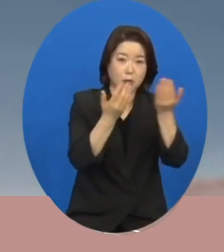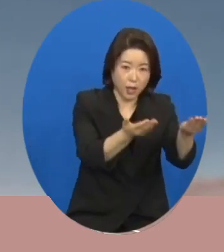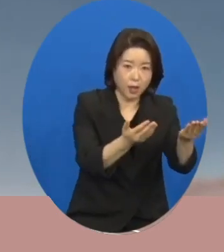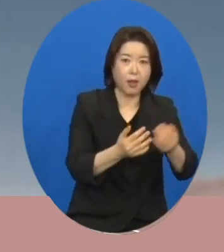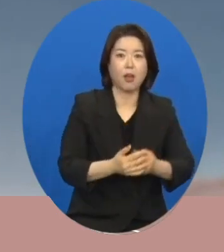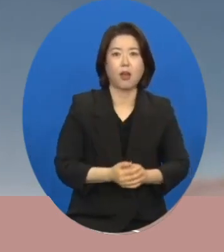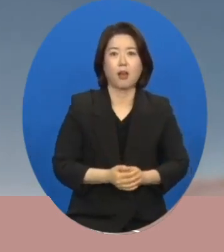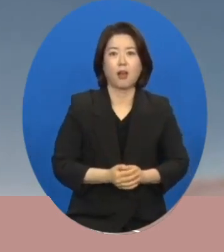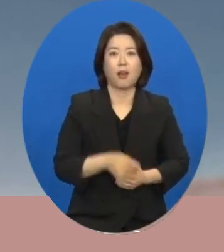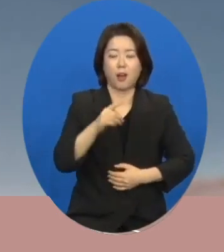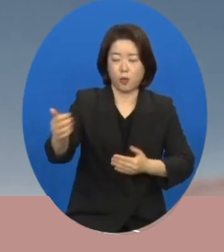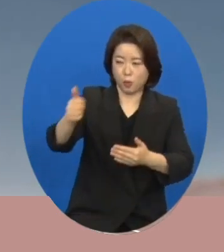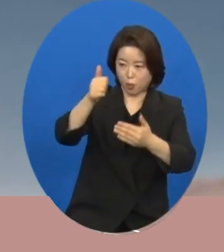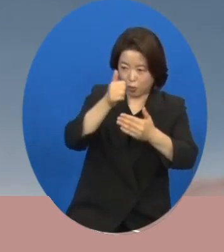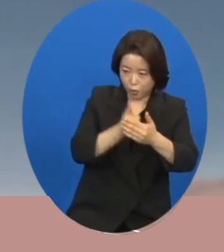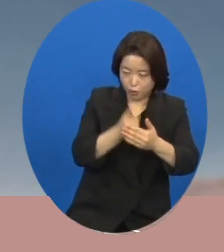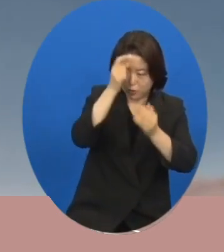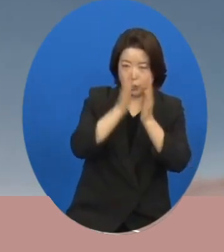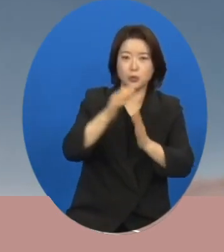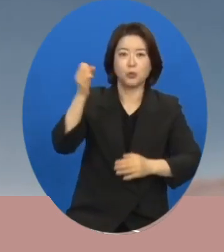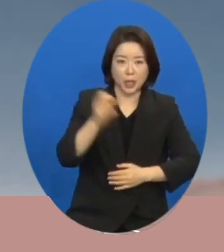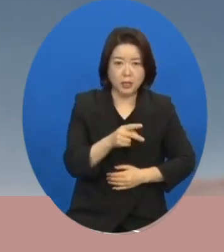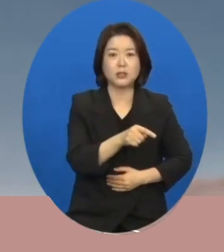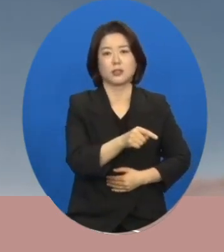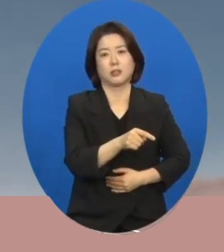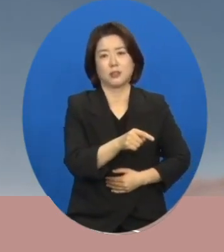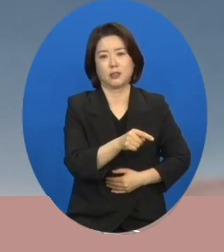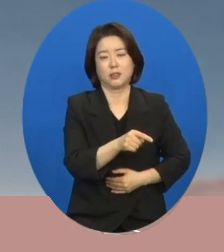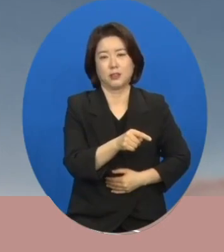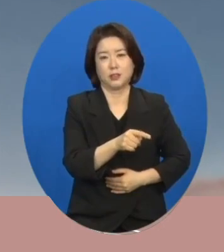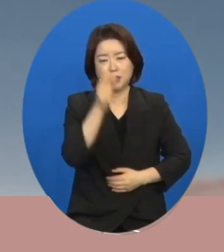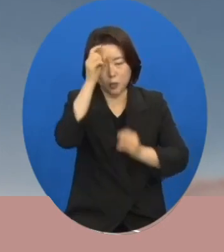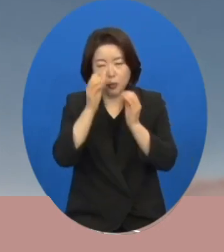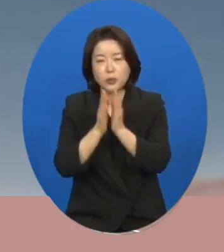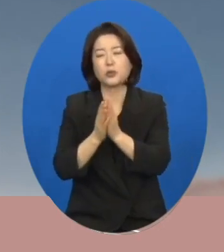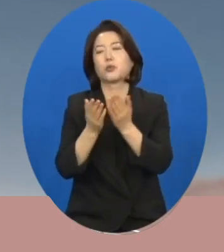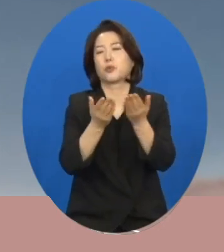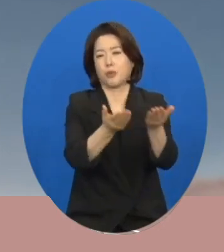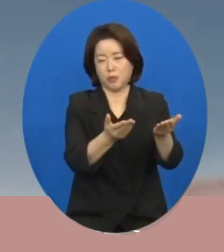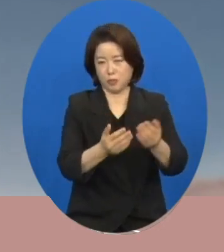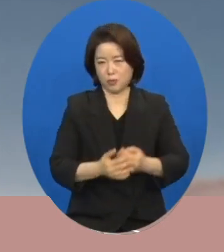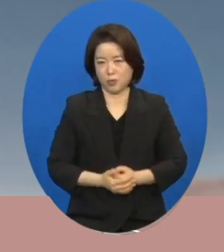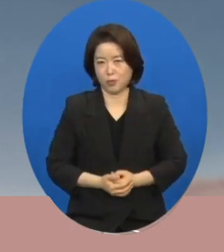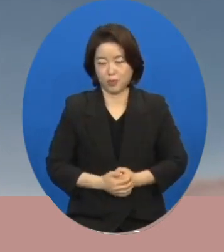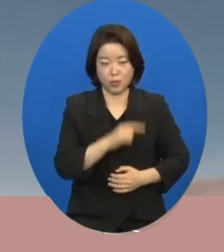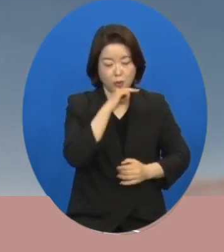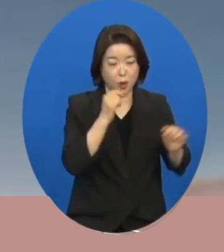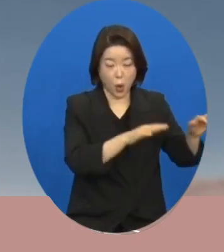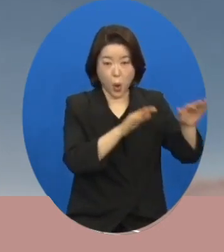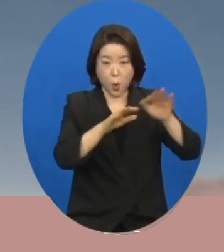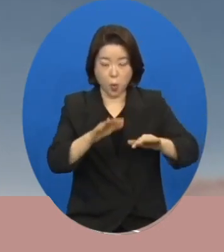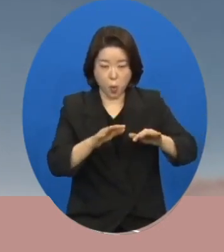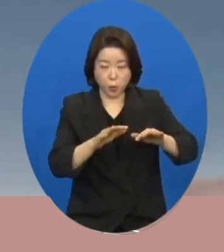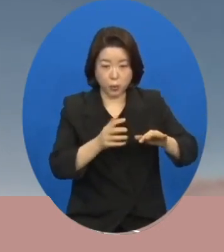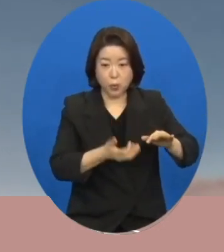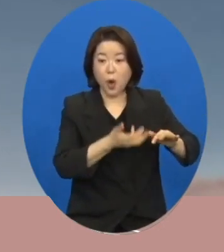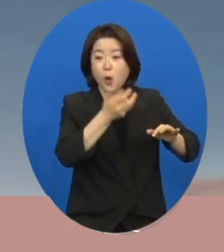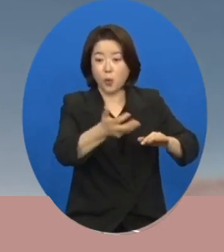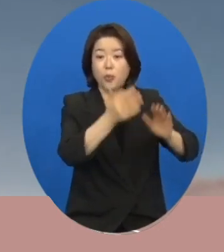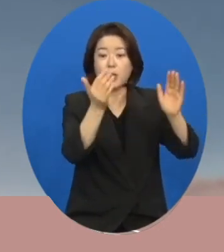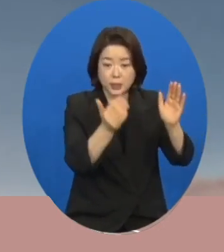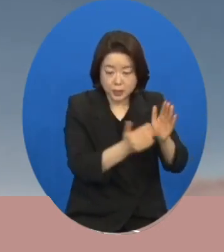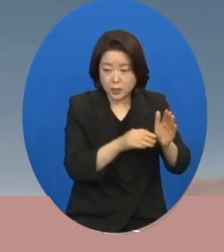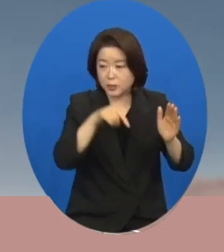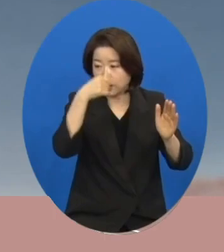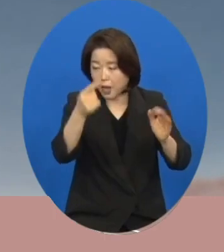그 다음에 기도를 해 드렸어요 뭐냐면 여러분 홍해를 건너야 이제 요단강을 건너게 되는데